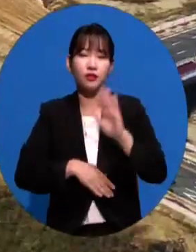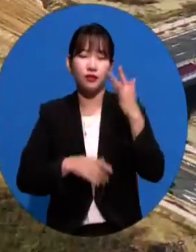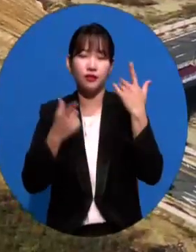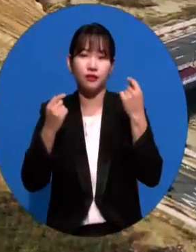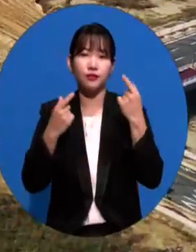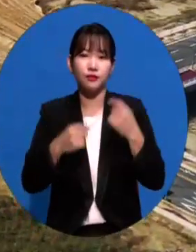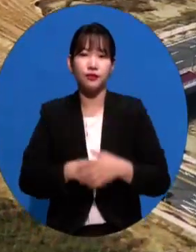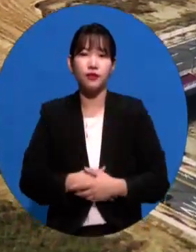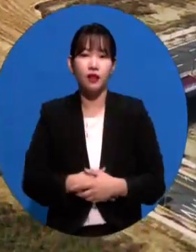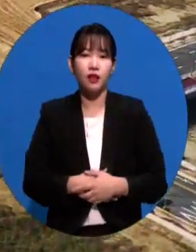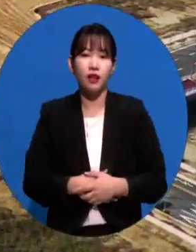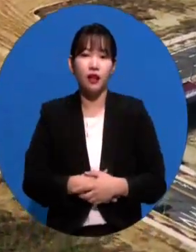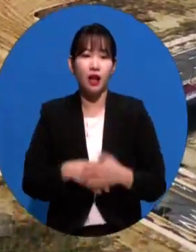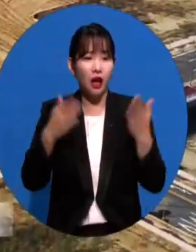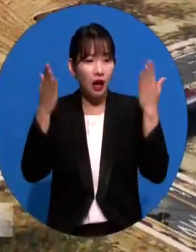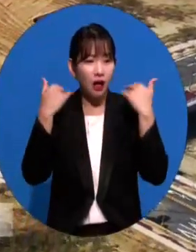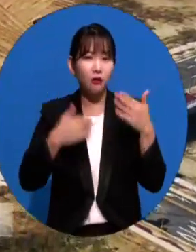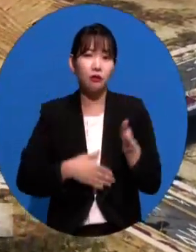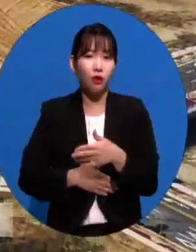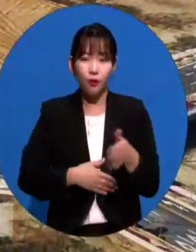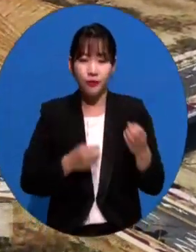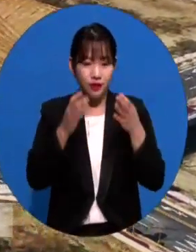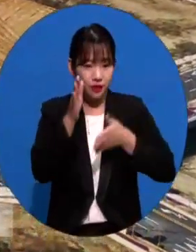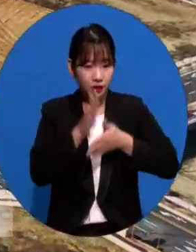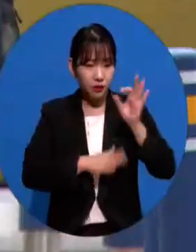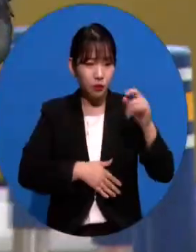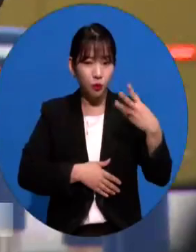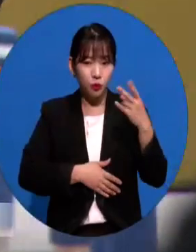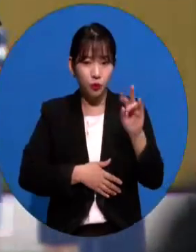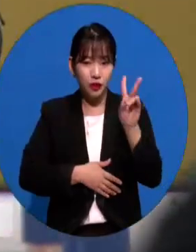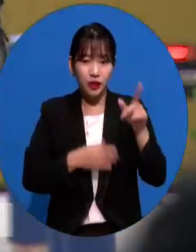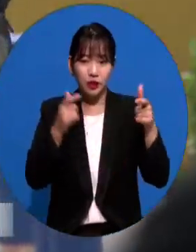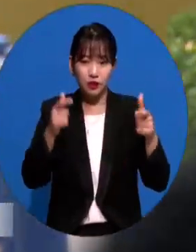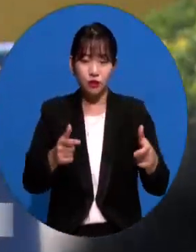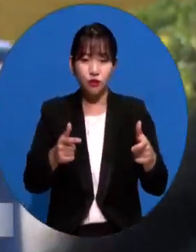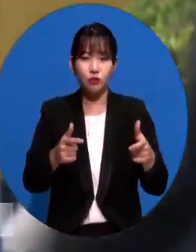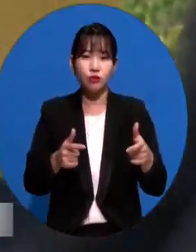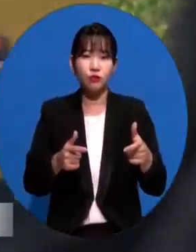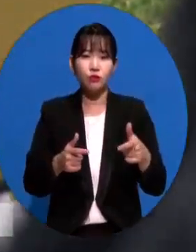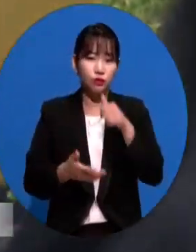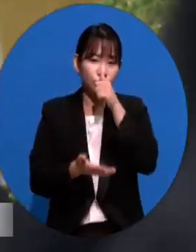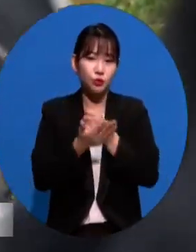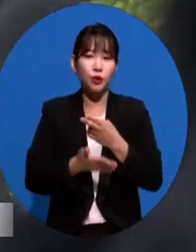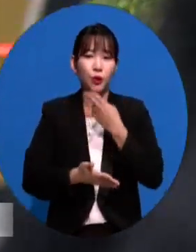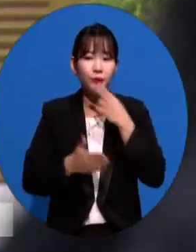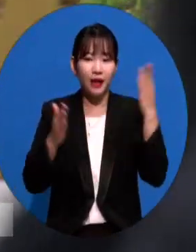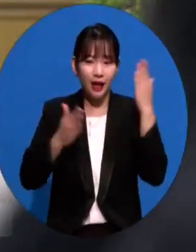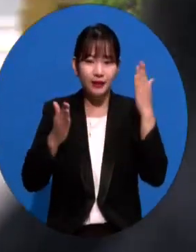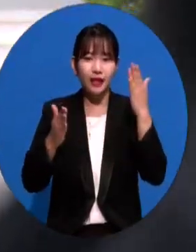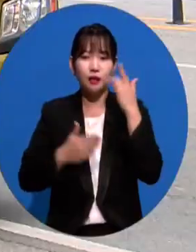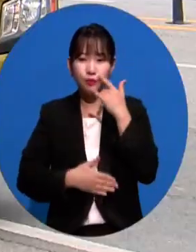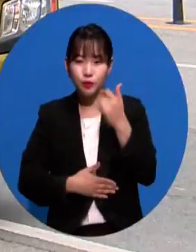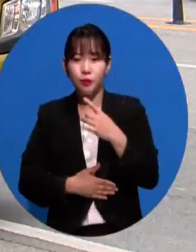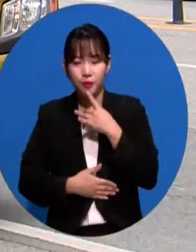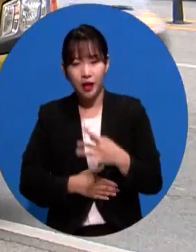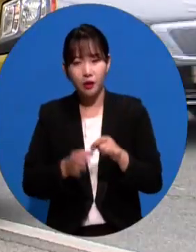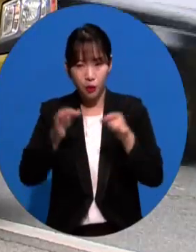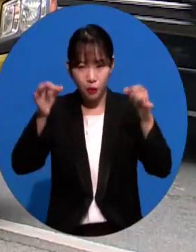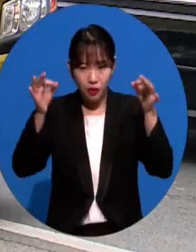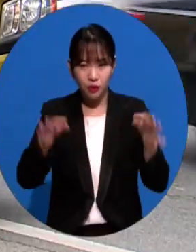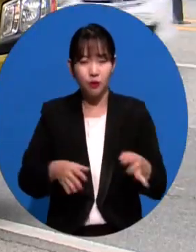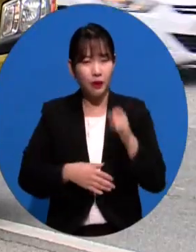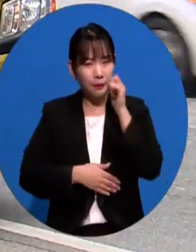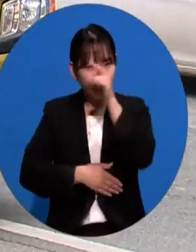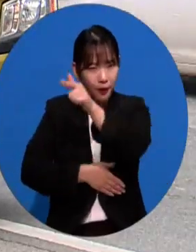한동안 학교가 없게 된 신도시 오령 2지구 애꿎은 학생과 학부모만 한참 동안